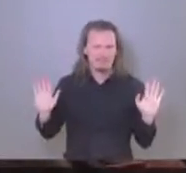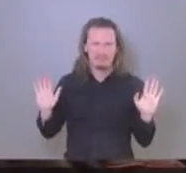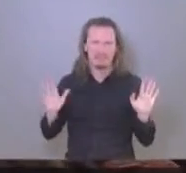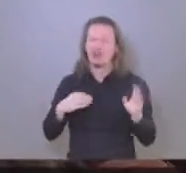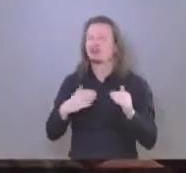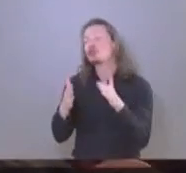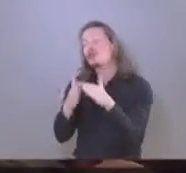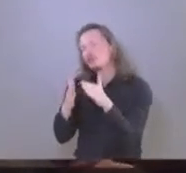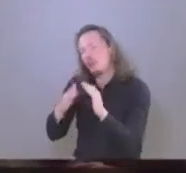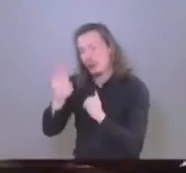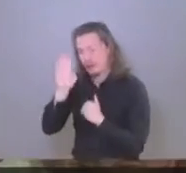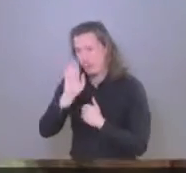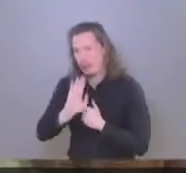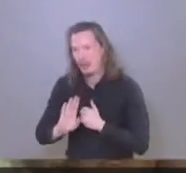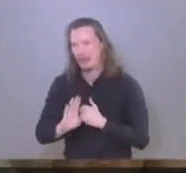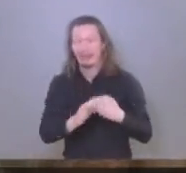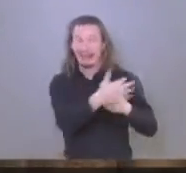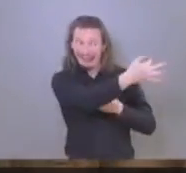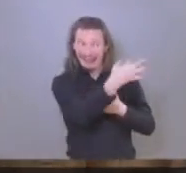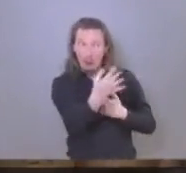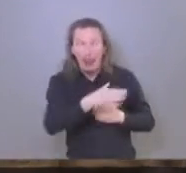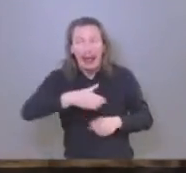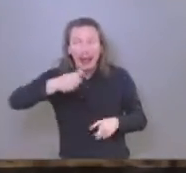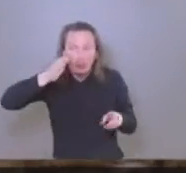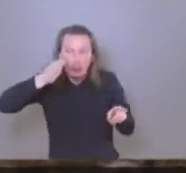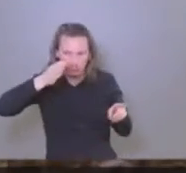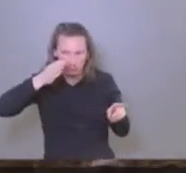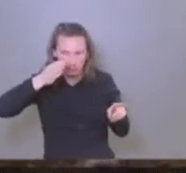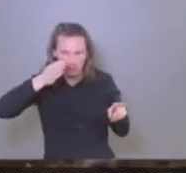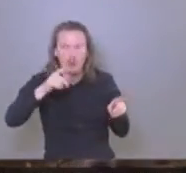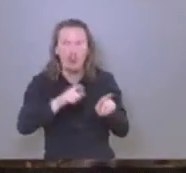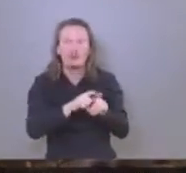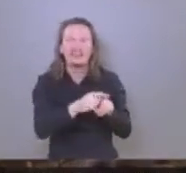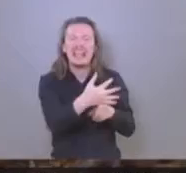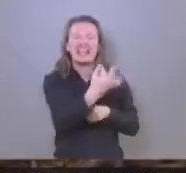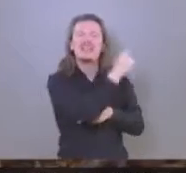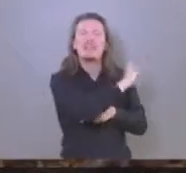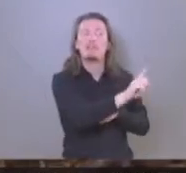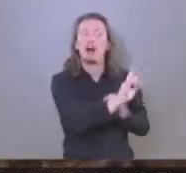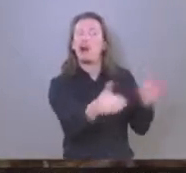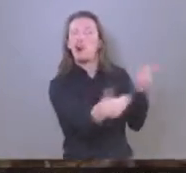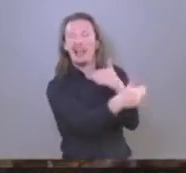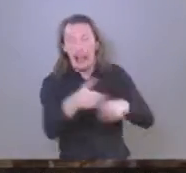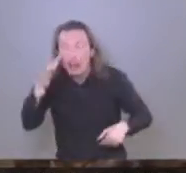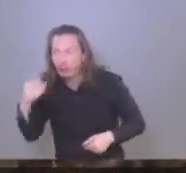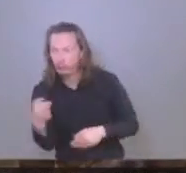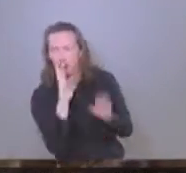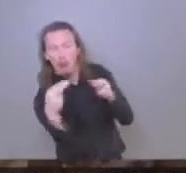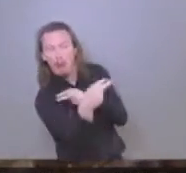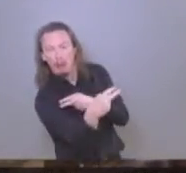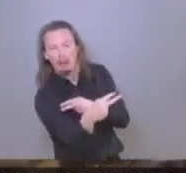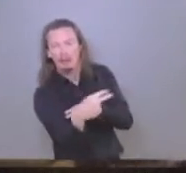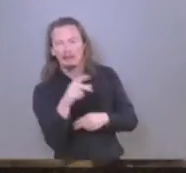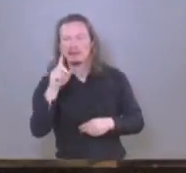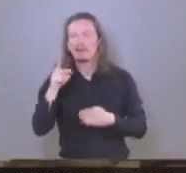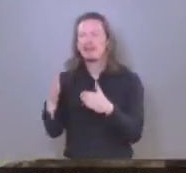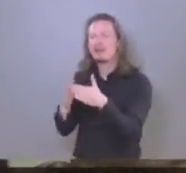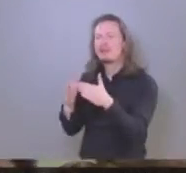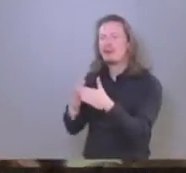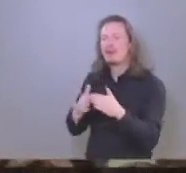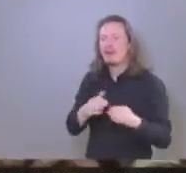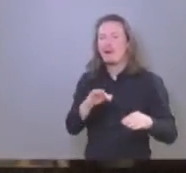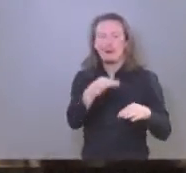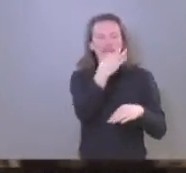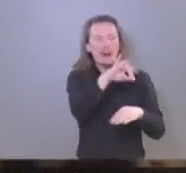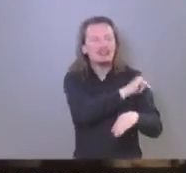Je vous demande d'écouter non seulement ce qu'ils disent, mais d'écouter ce dont ils ne parlent jamais. Non pas pour vous demander pourquoi ils n'en parlent